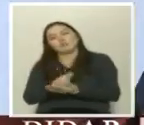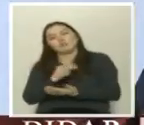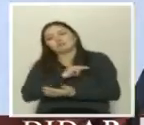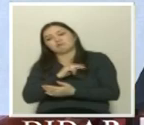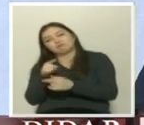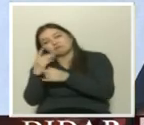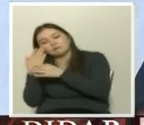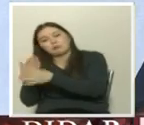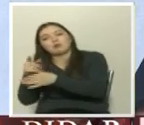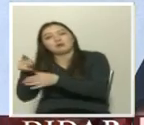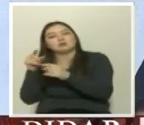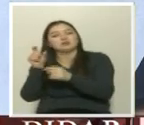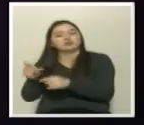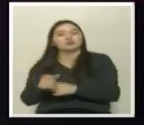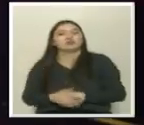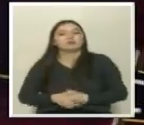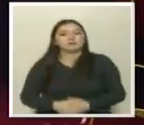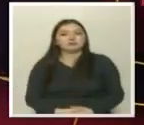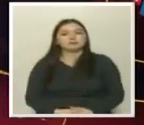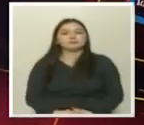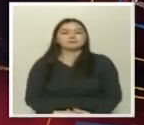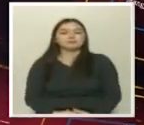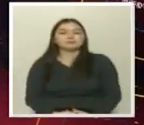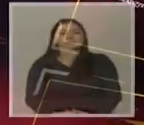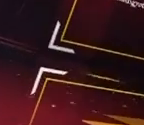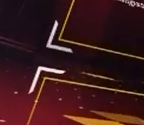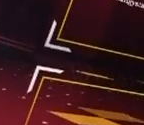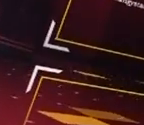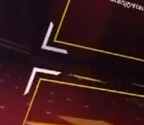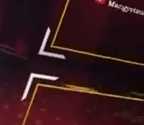оказывать помощь тем, кто нуждается в этом. Жанна Руслана, Мангильда Турахмет, Дидар.